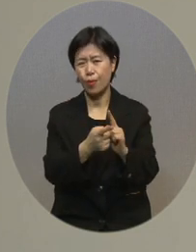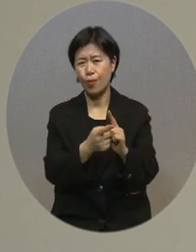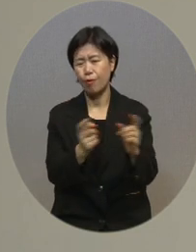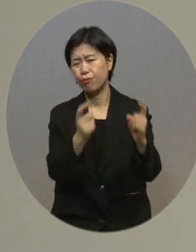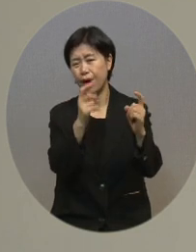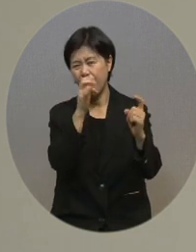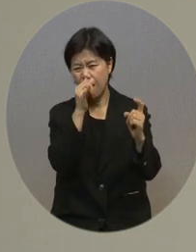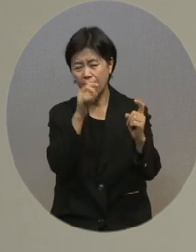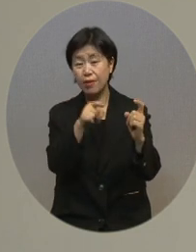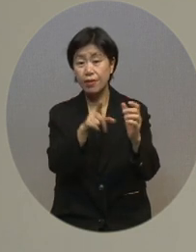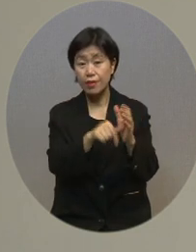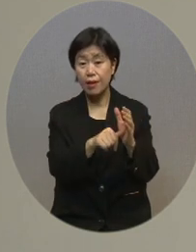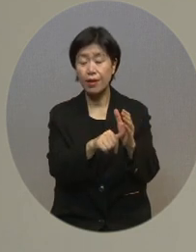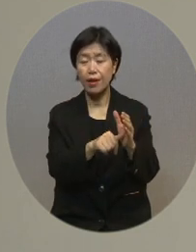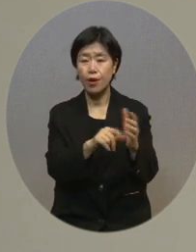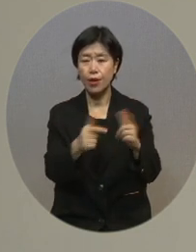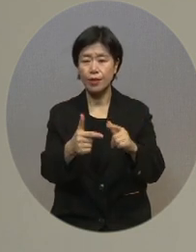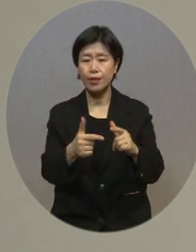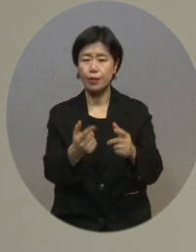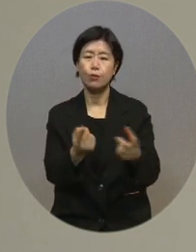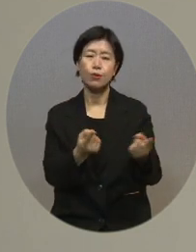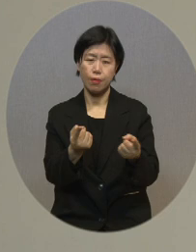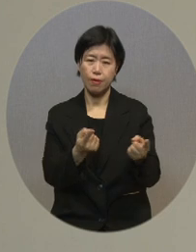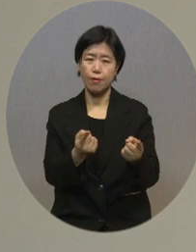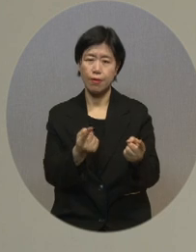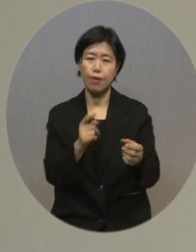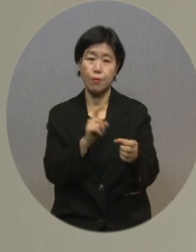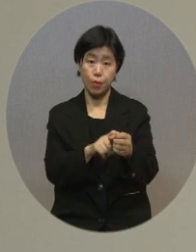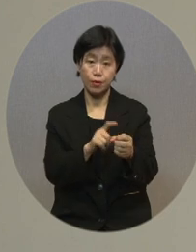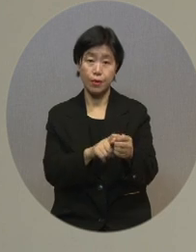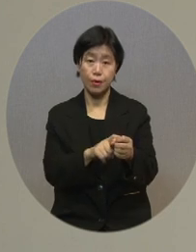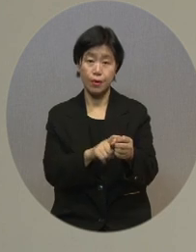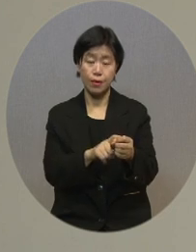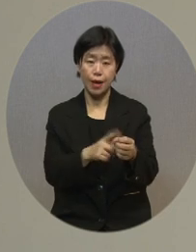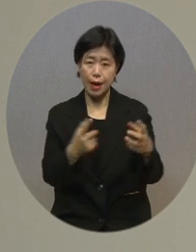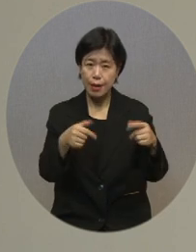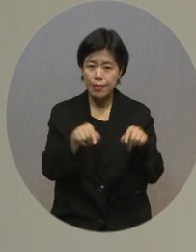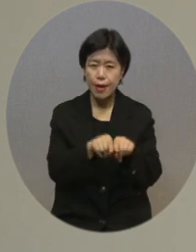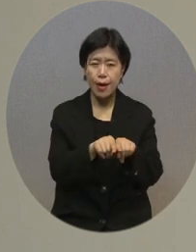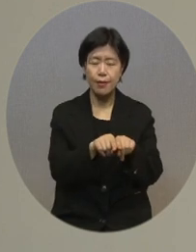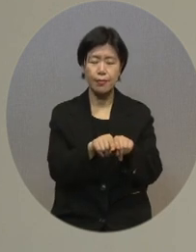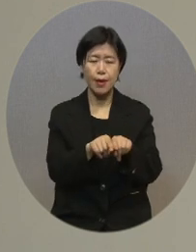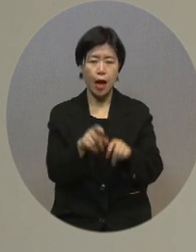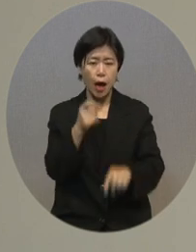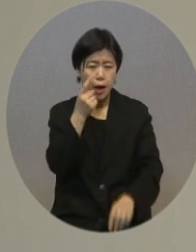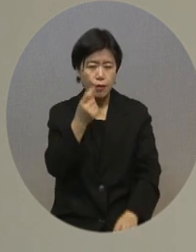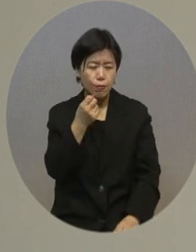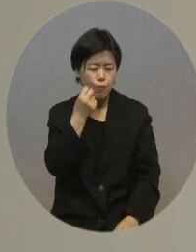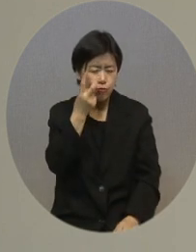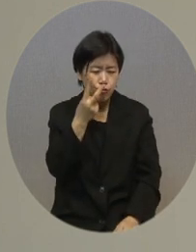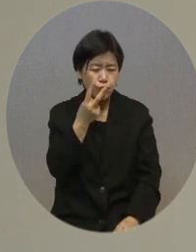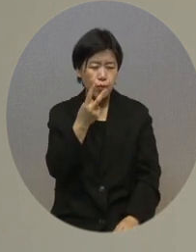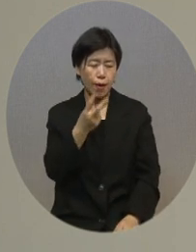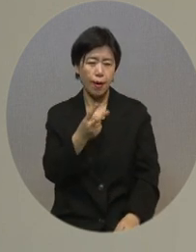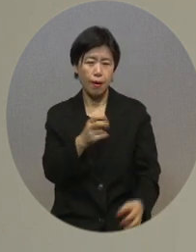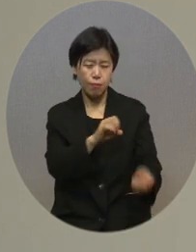분쟁을 조정을 요청하셔서 몇 달에 걸쳐서 계속적으로